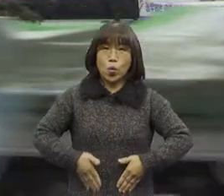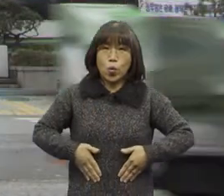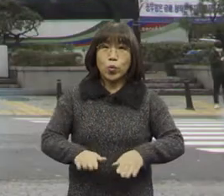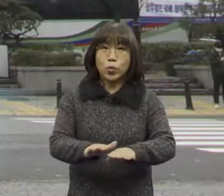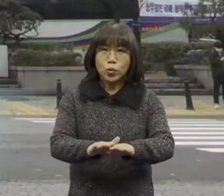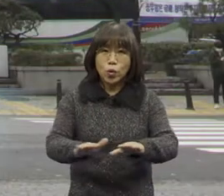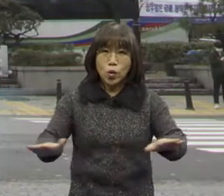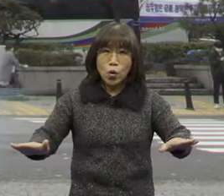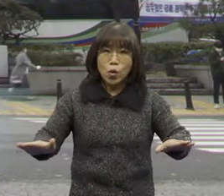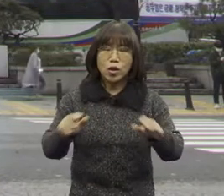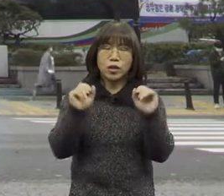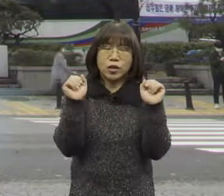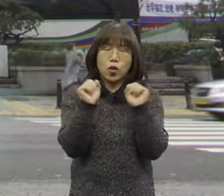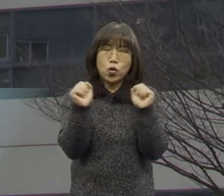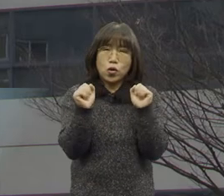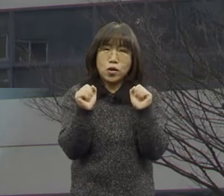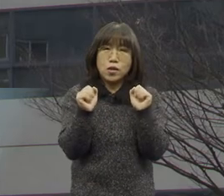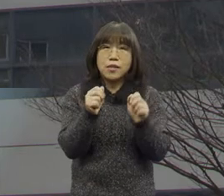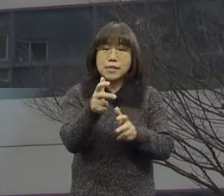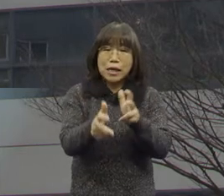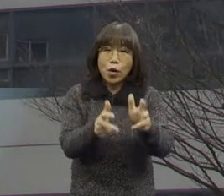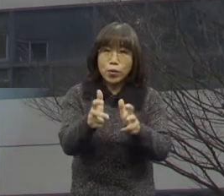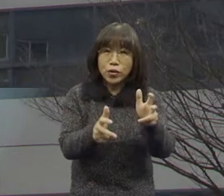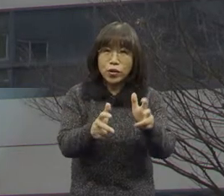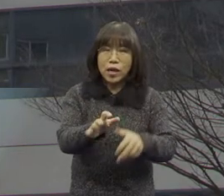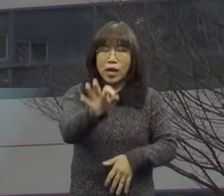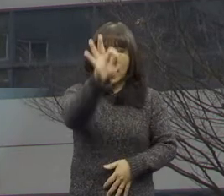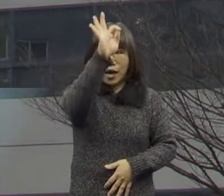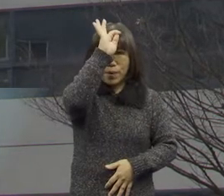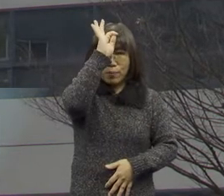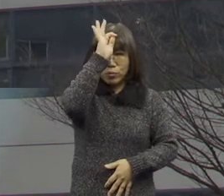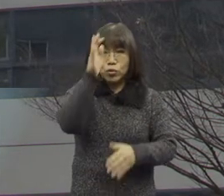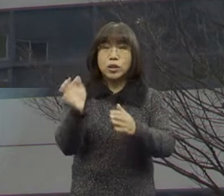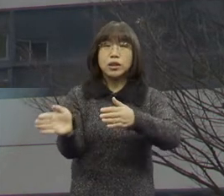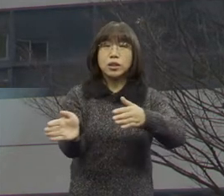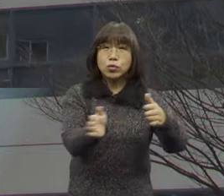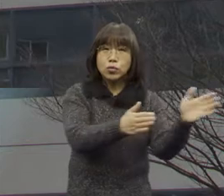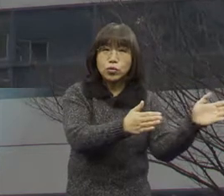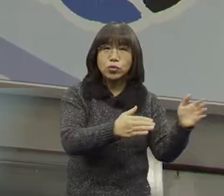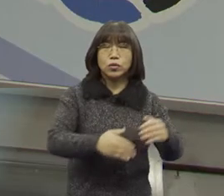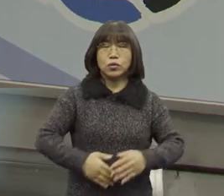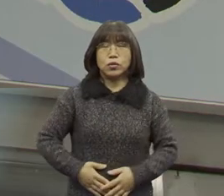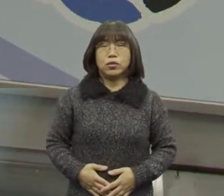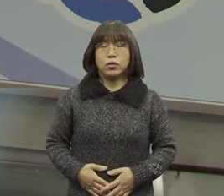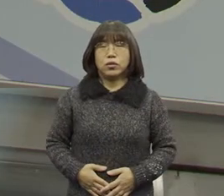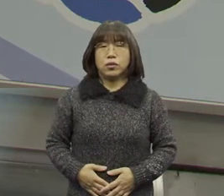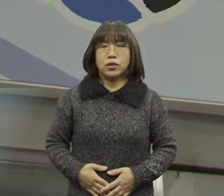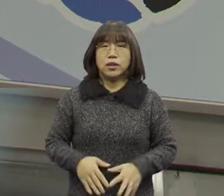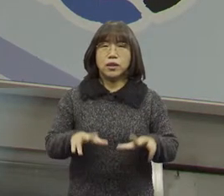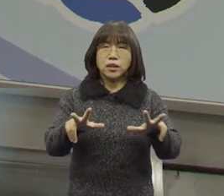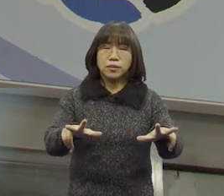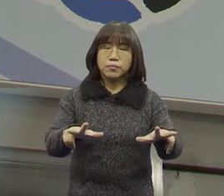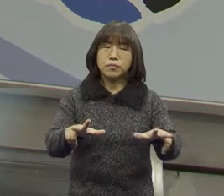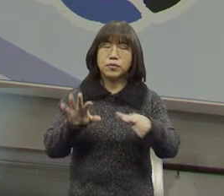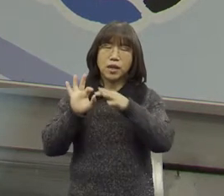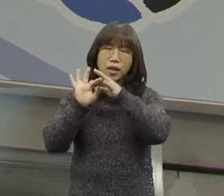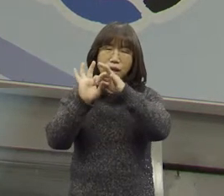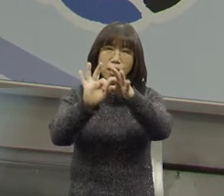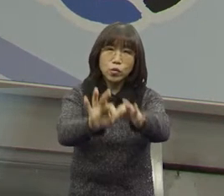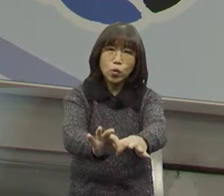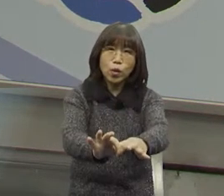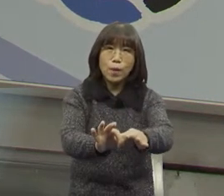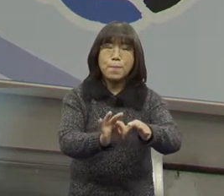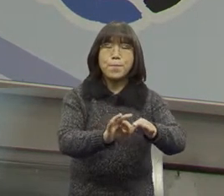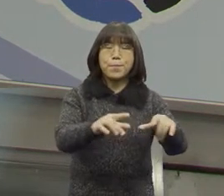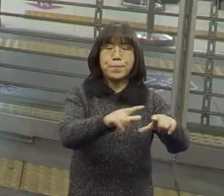희망온돌 따뜻한 겨울나기 사업은 국제통화기금 외환위기 이후 저소득층 지원 활동으로 시작돼 현재까지 이어오고